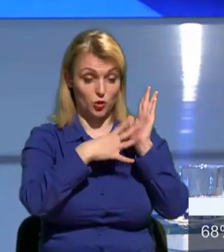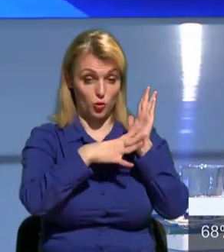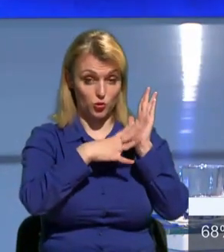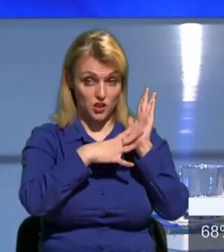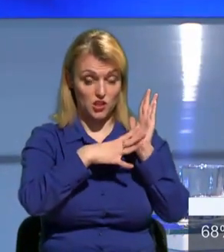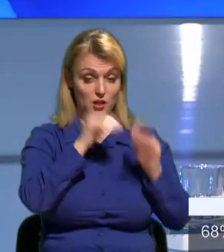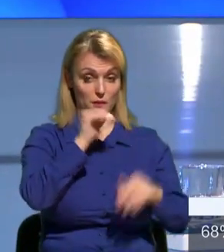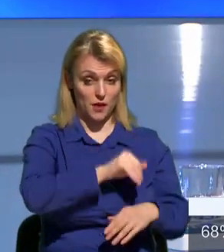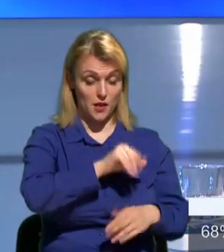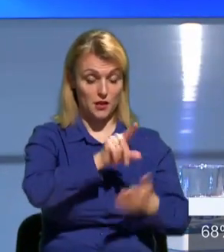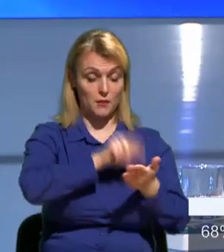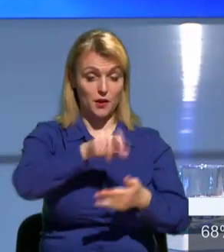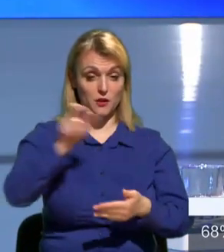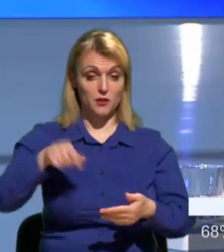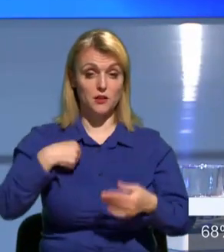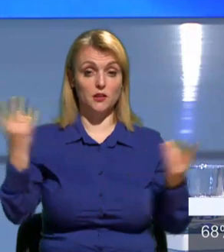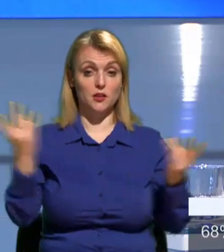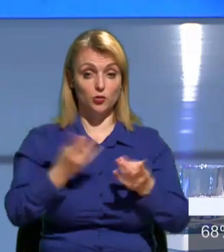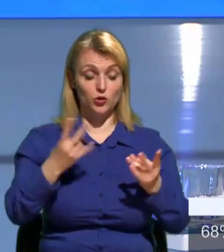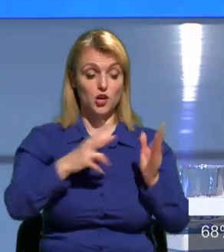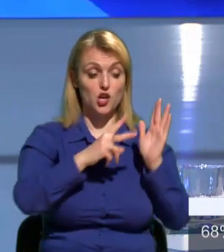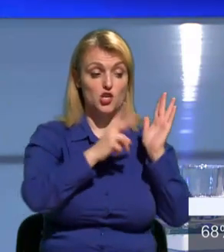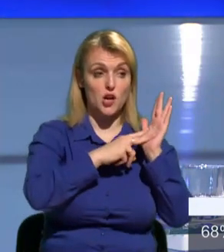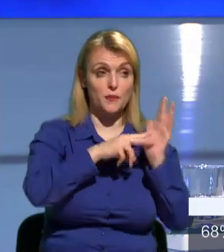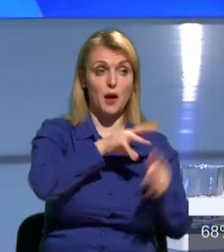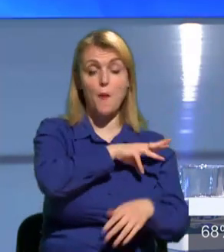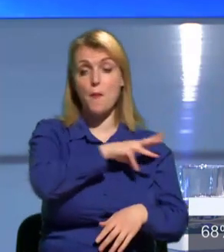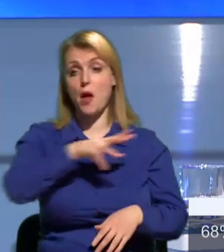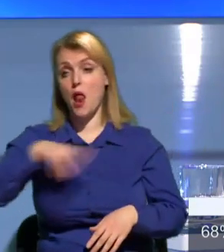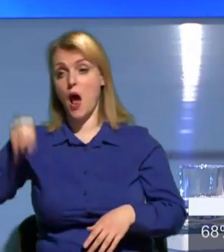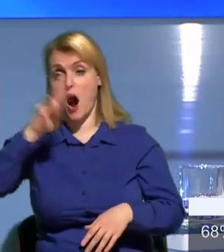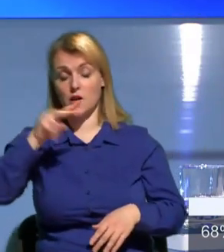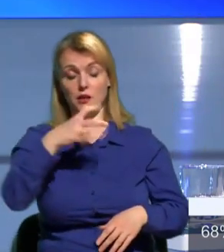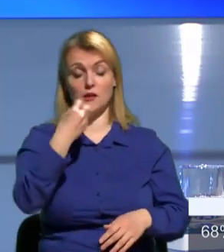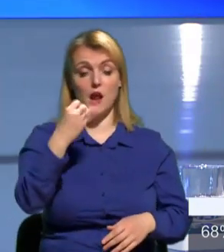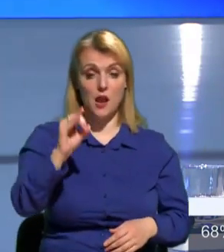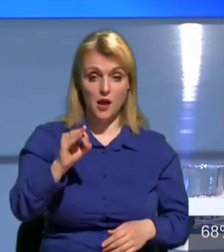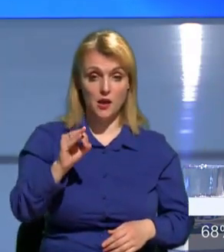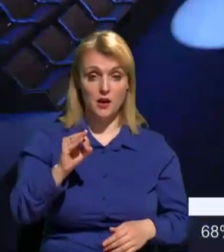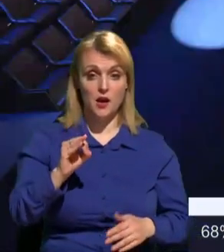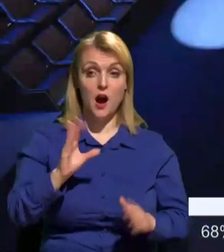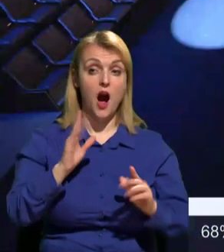de mii, noi ne trebuie 7 miliarde de lei,